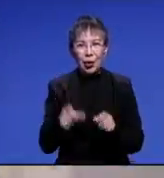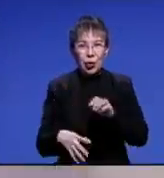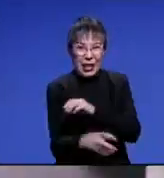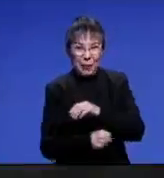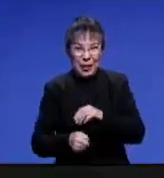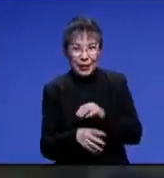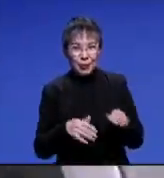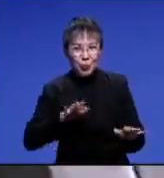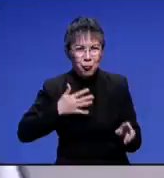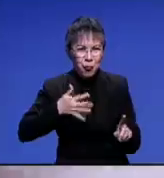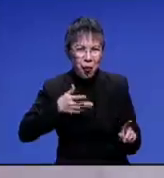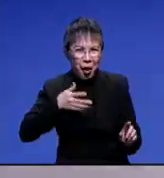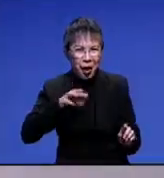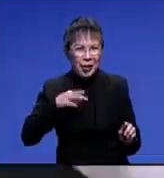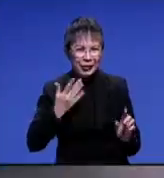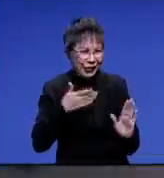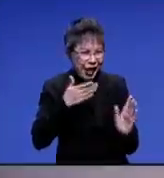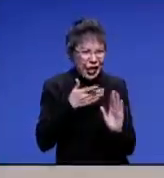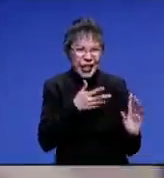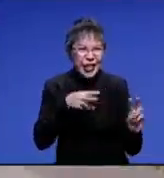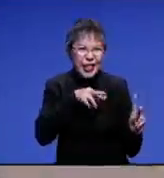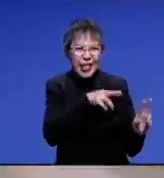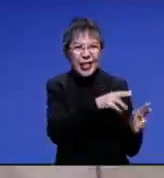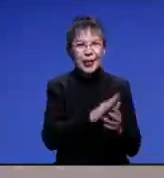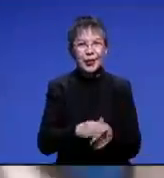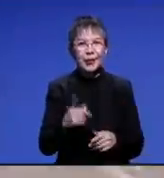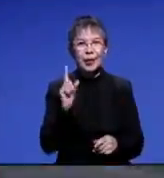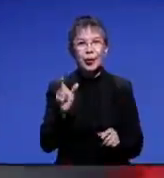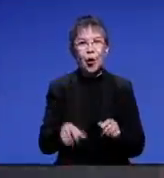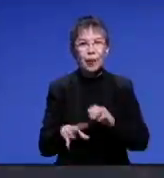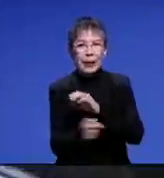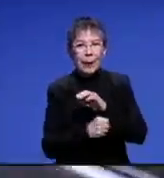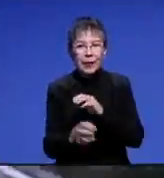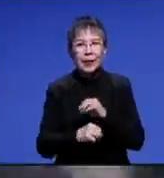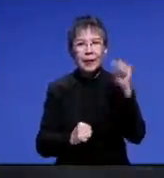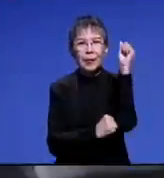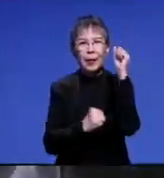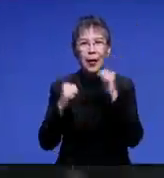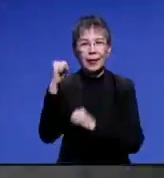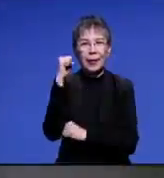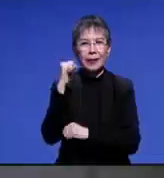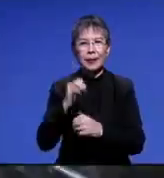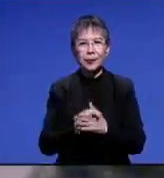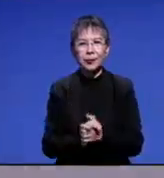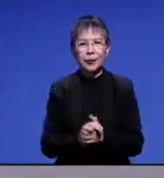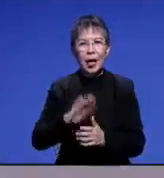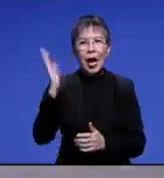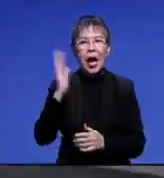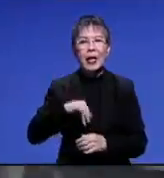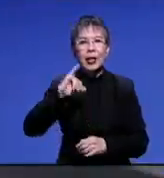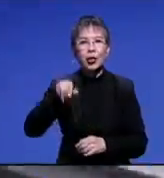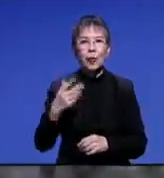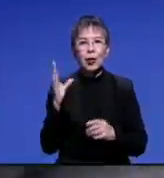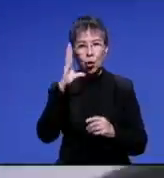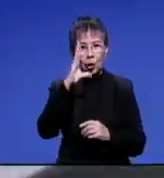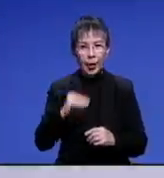Aksi kejar-kejaran mewarnai upaya penangkapan AB, seorang pelaku penjambretan di Palembang, Sumatera Selatan, Jumat sore.